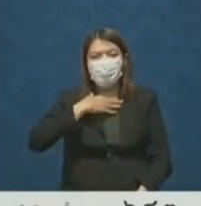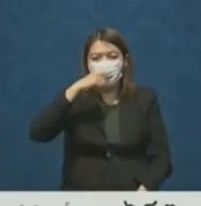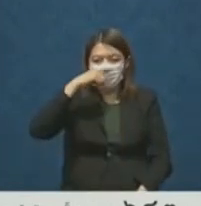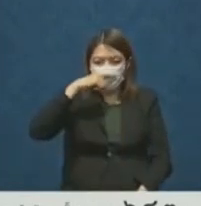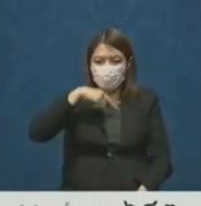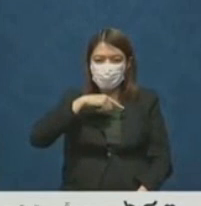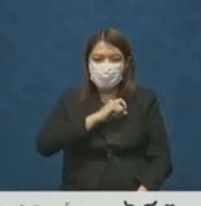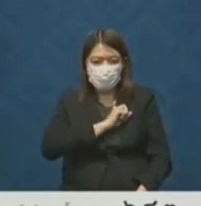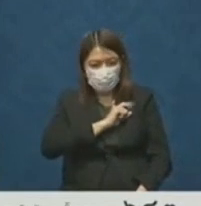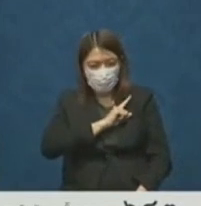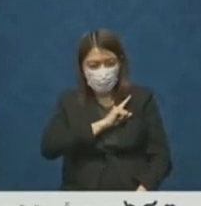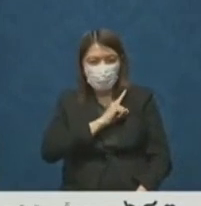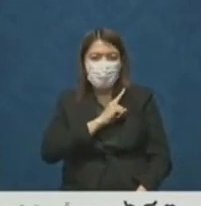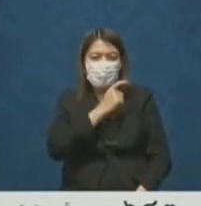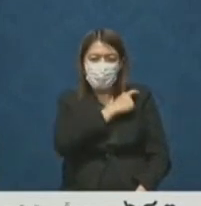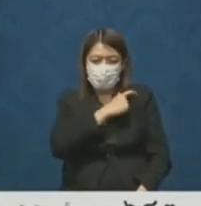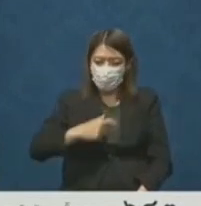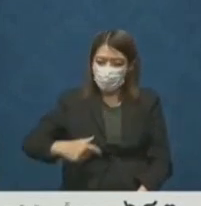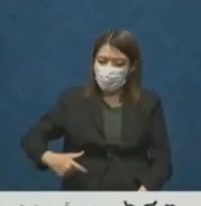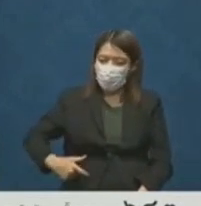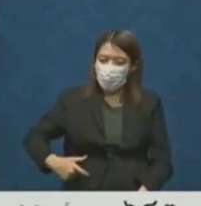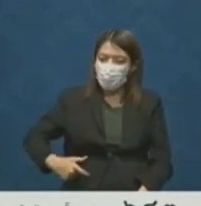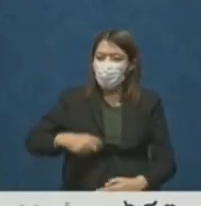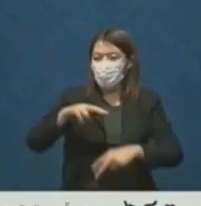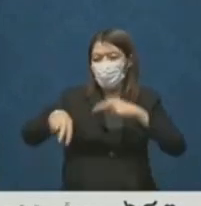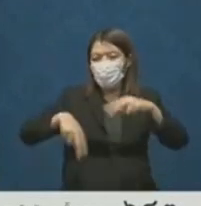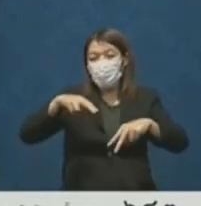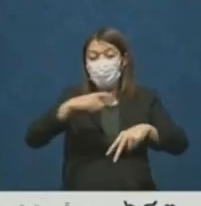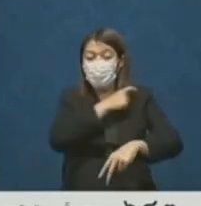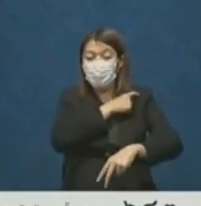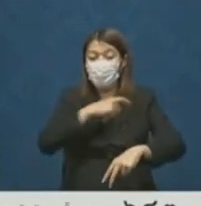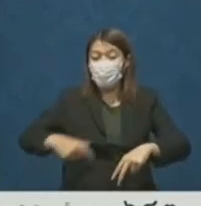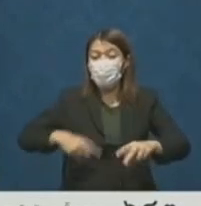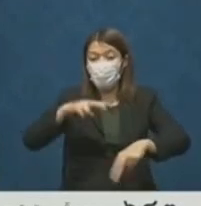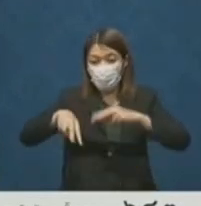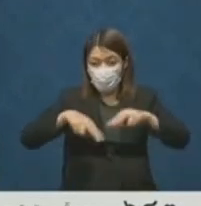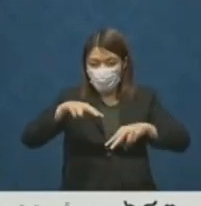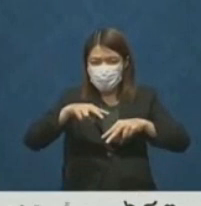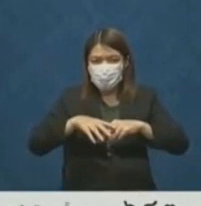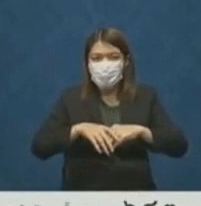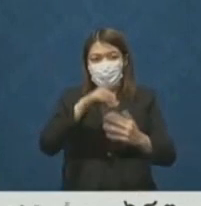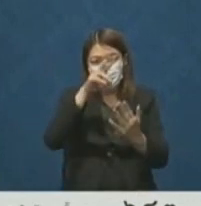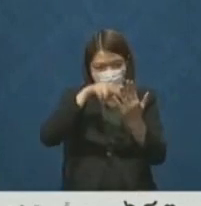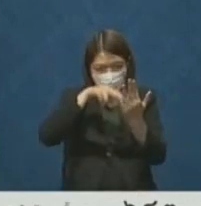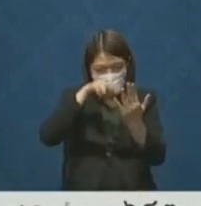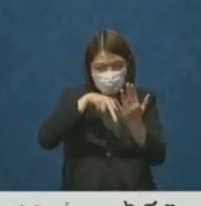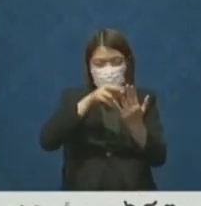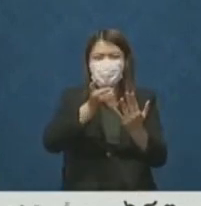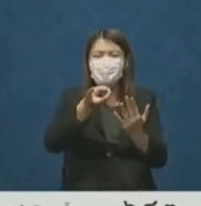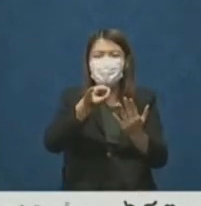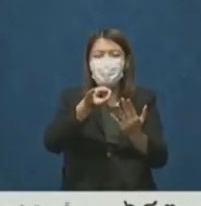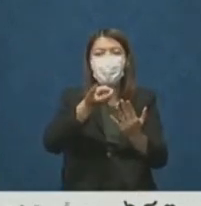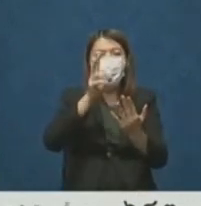ในความเป็นชาติศาสนาพระมหากษัตริย์และการปกครองระบอบประชาธิปไตยอันมีพระมหากษัตริย์ทรงเป็นประมุขอันนี้ผมอ่าน